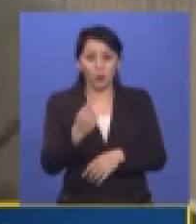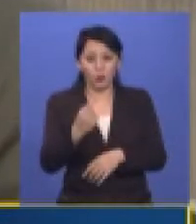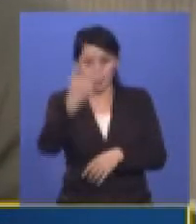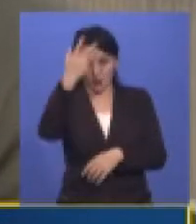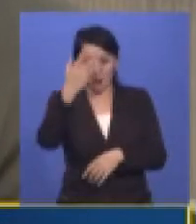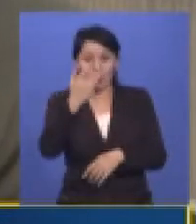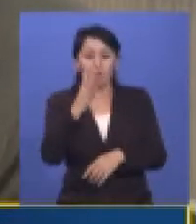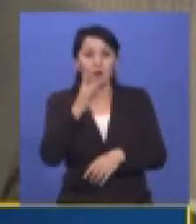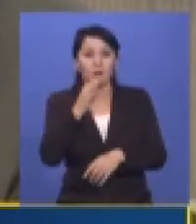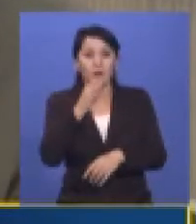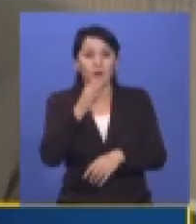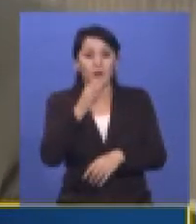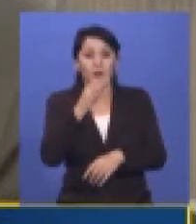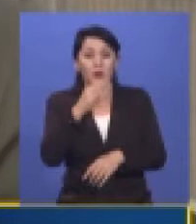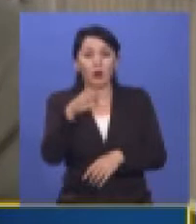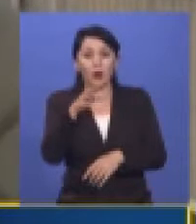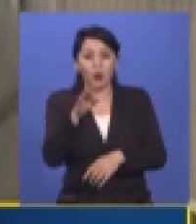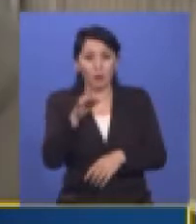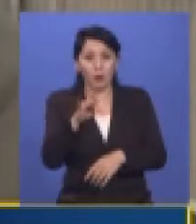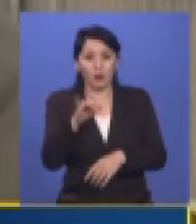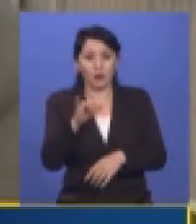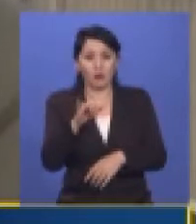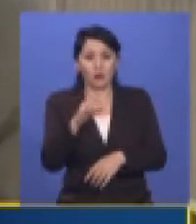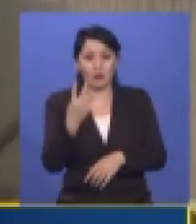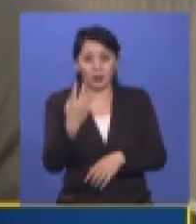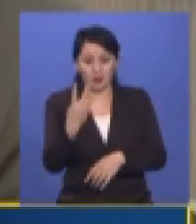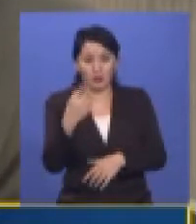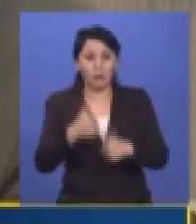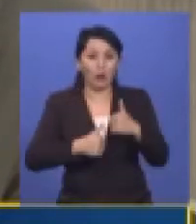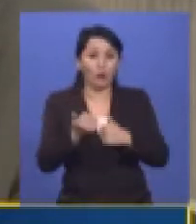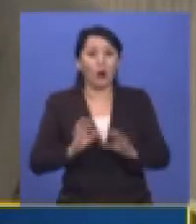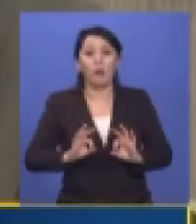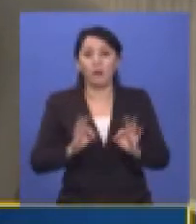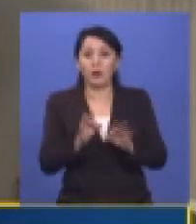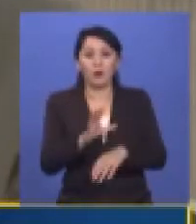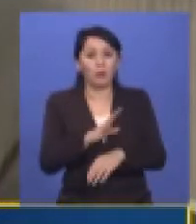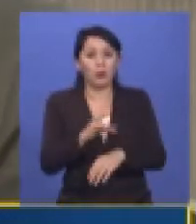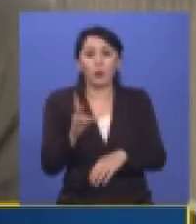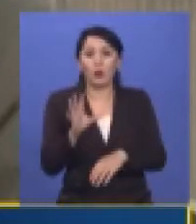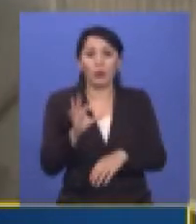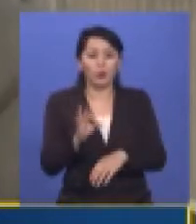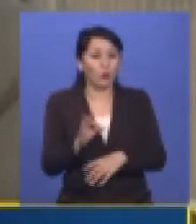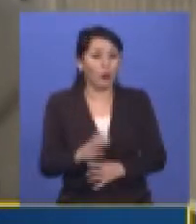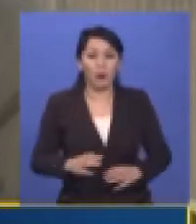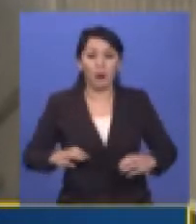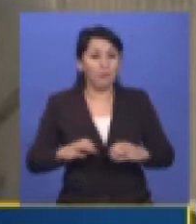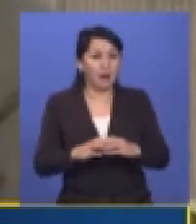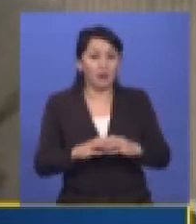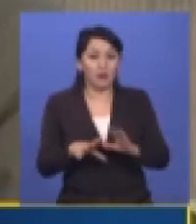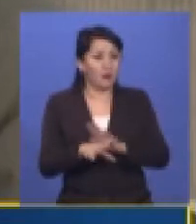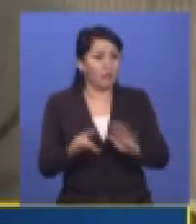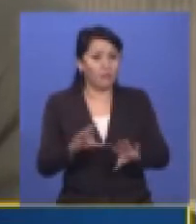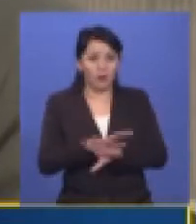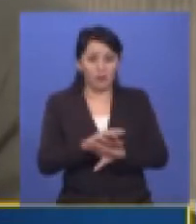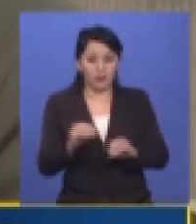уақытта бізде көпірді жөндеуге екі рет байқау жарияланған болатын. Бірақ мердігердің анықталмауына байланысты